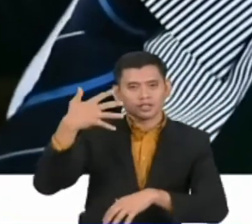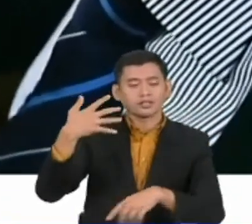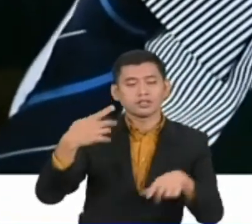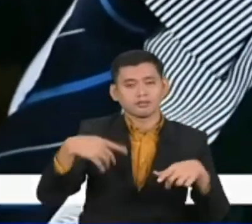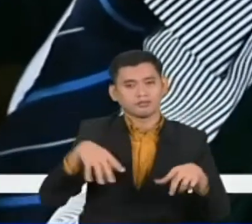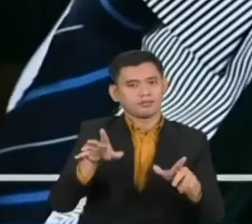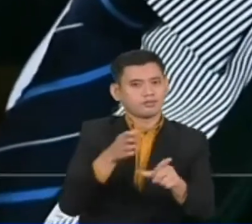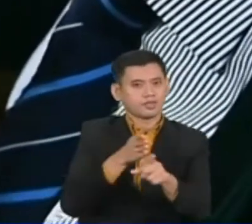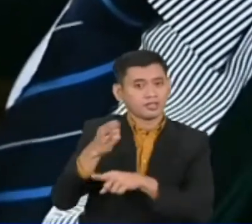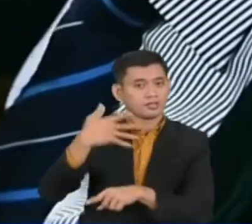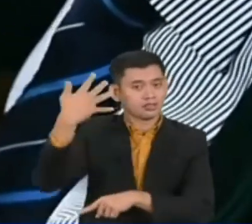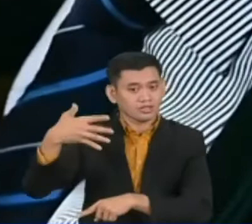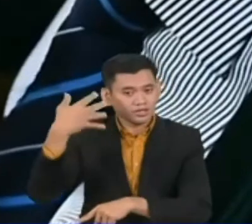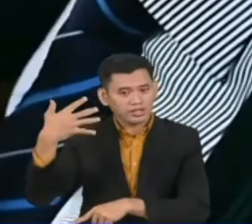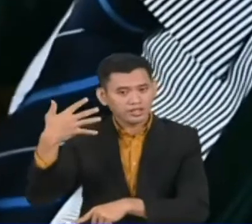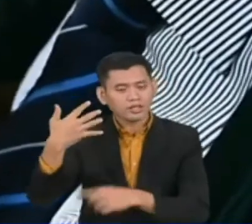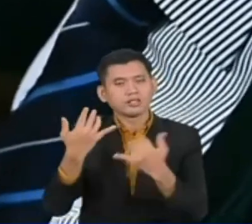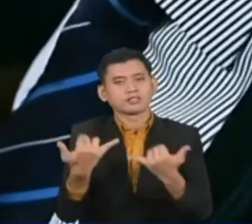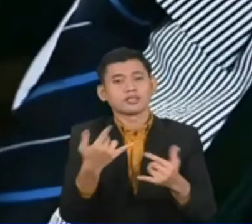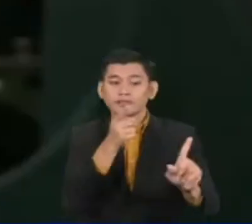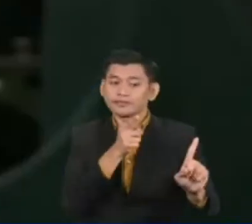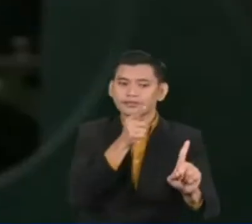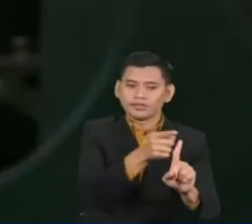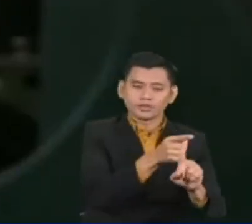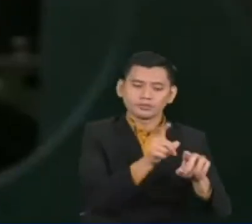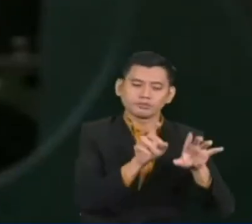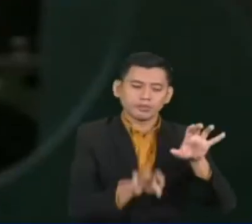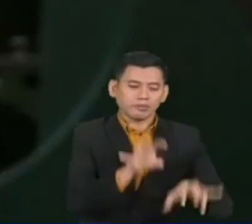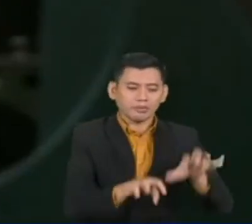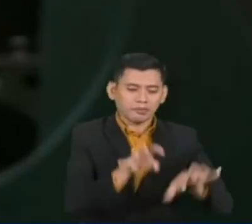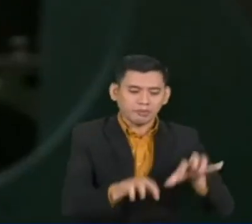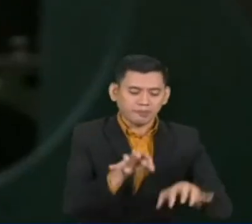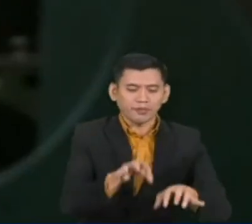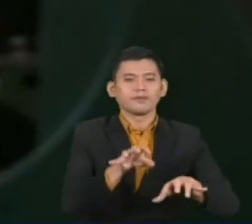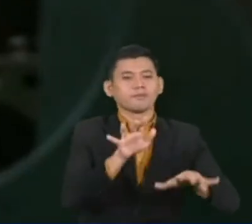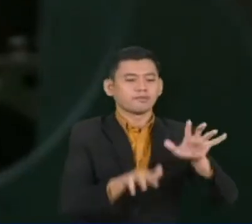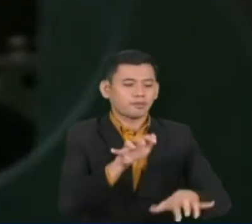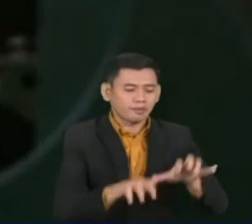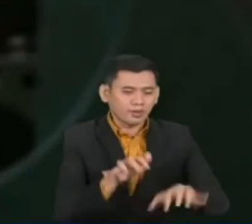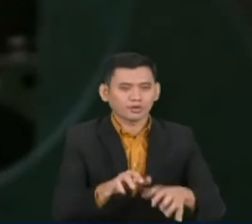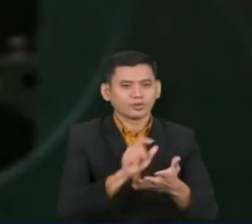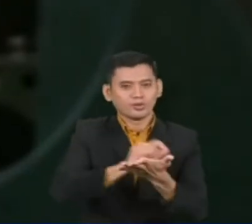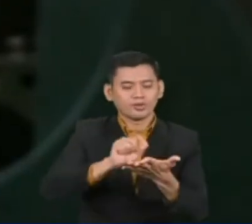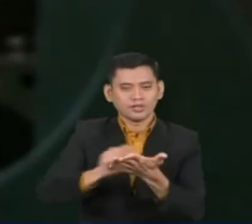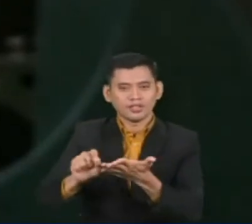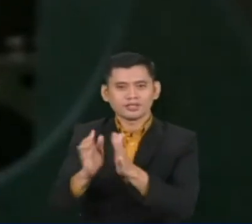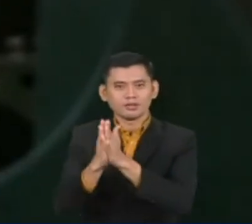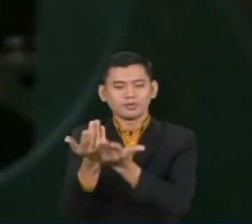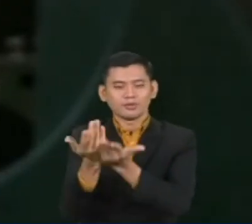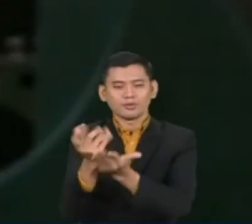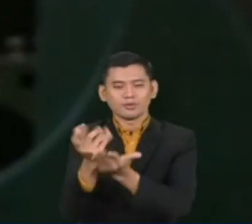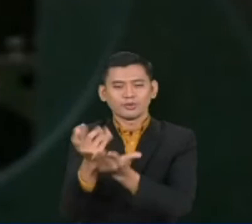lalu. Menurut Paterno, dia kini memfokuskan penulisan novel menggunakan mesin taip.